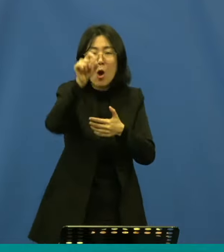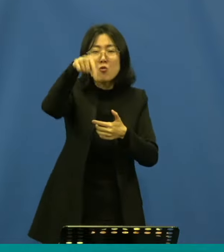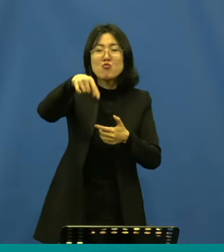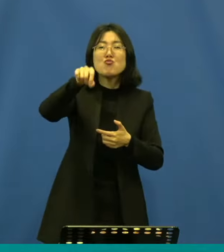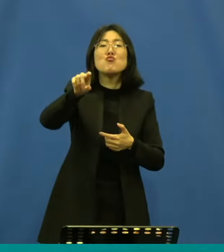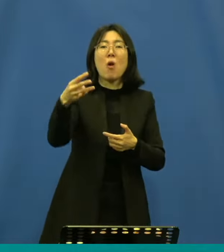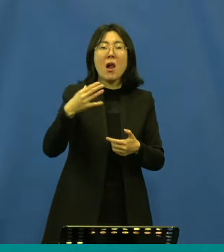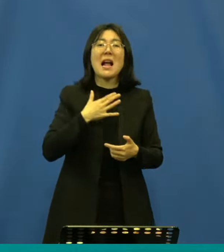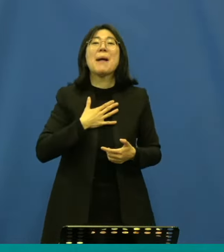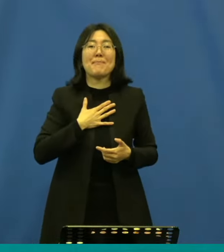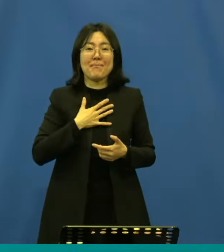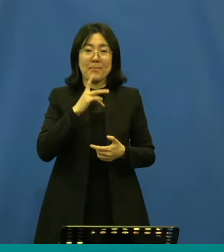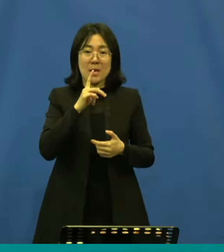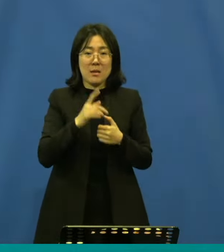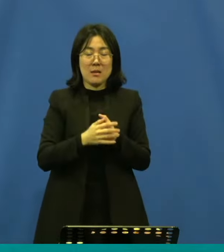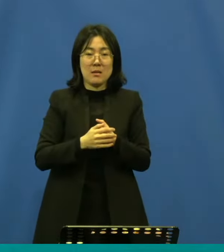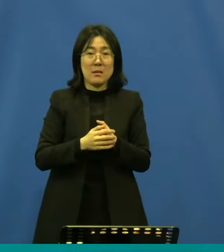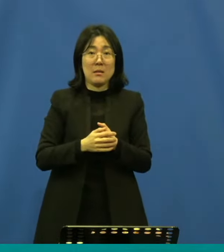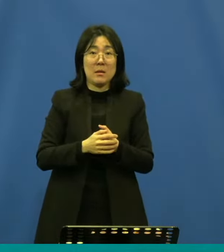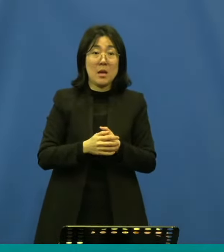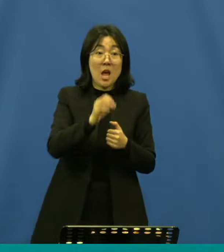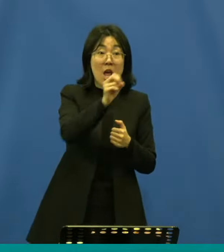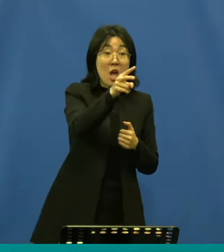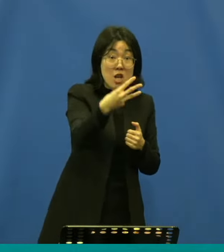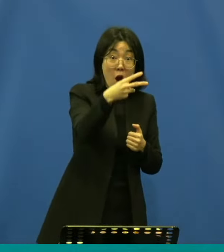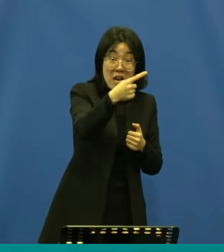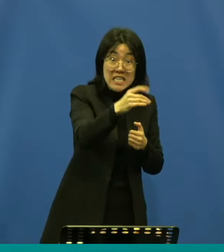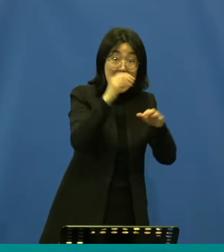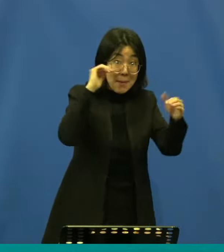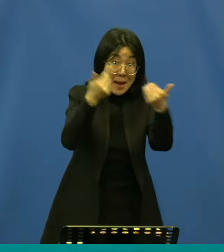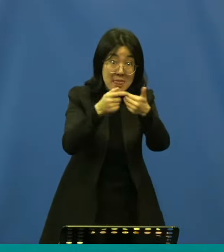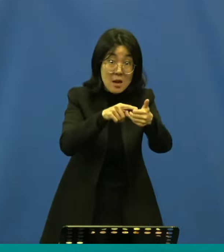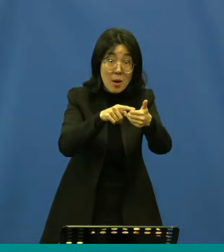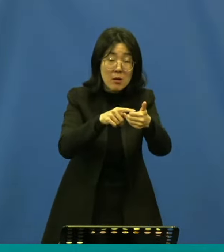이 열등감은 다른 사람들보다 자기가 못하다고 여기는 거잖아요.